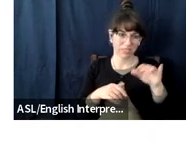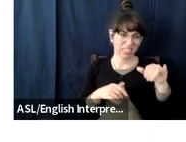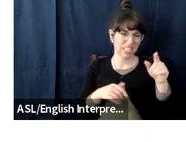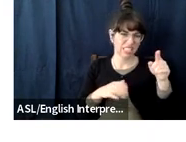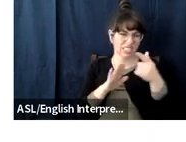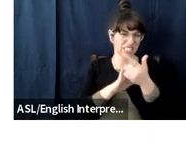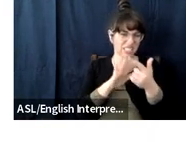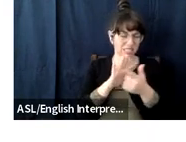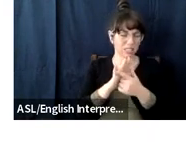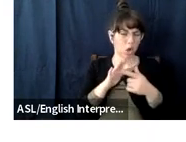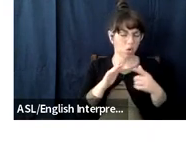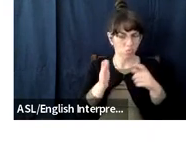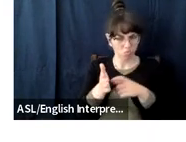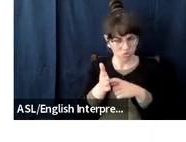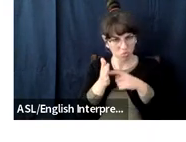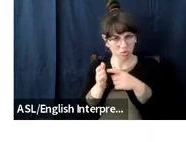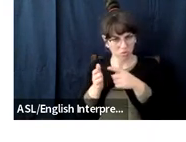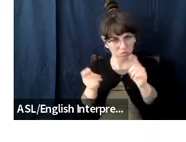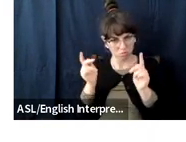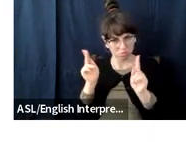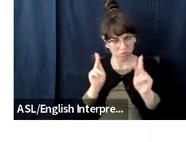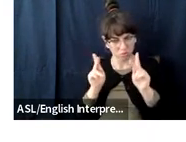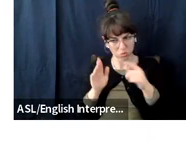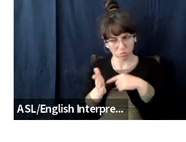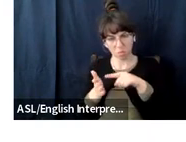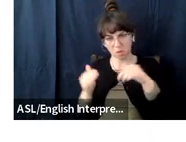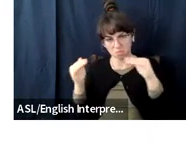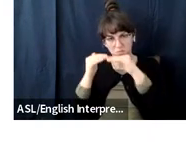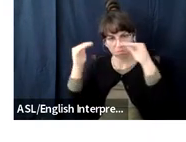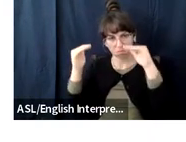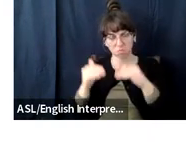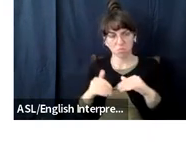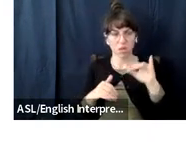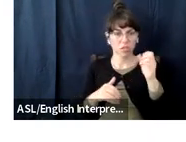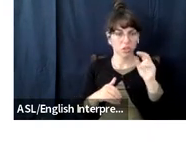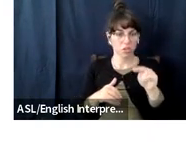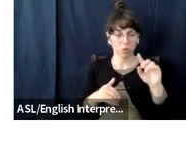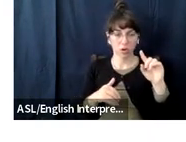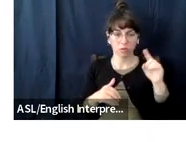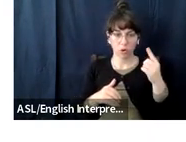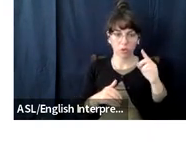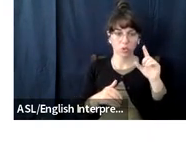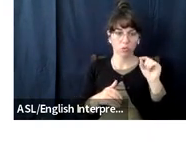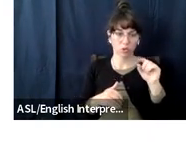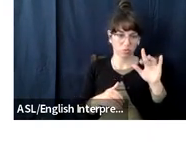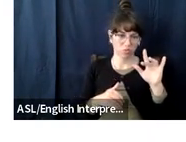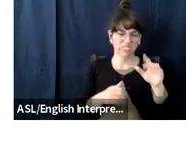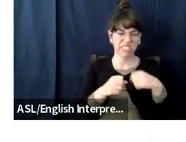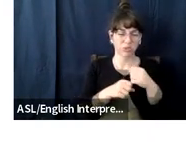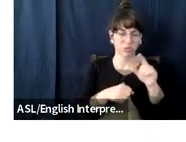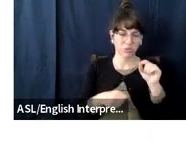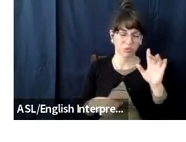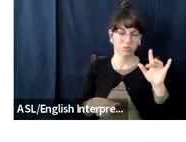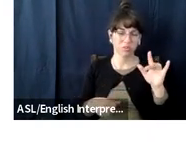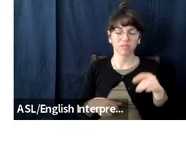that after January 1 of 2025, no one will continue to be paid less